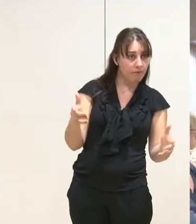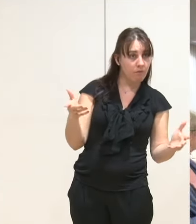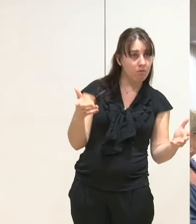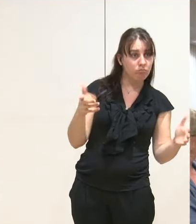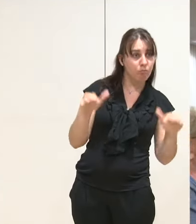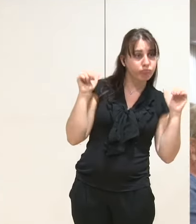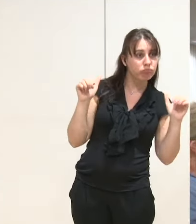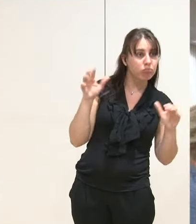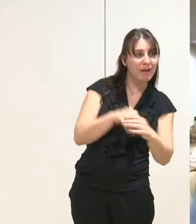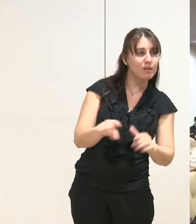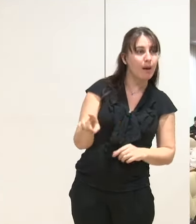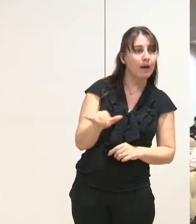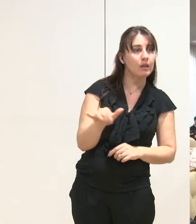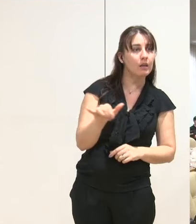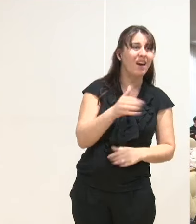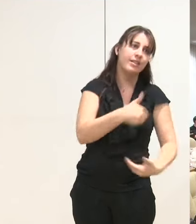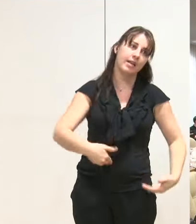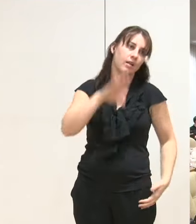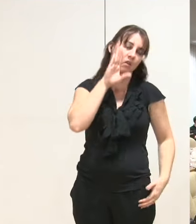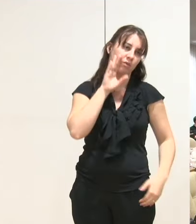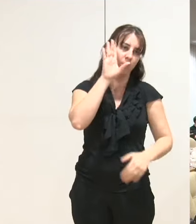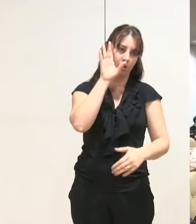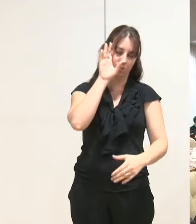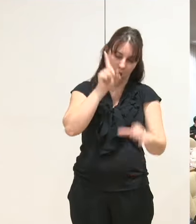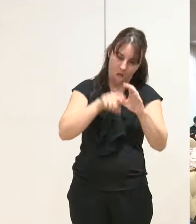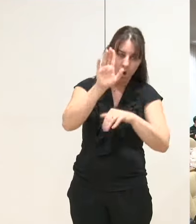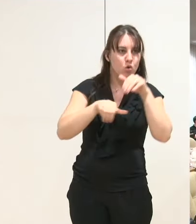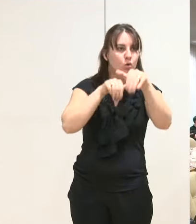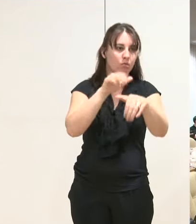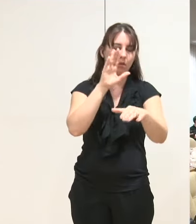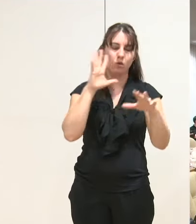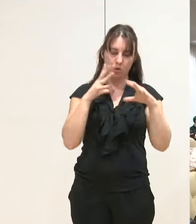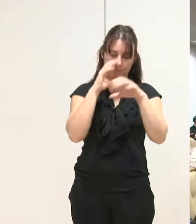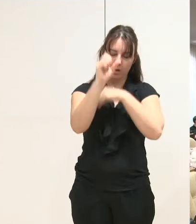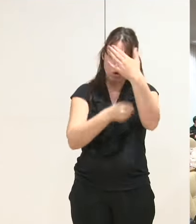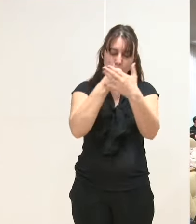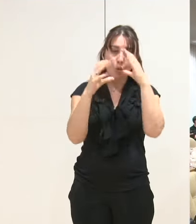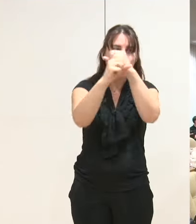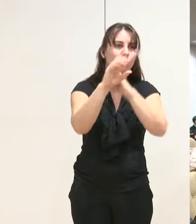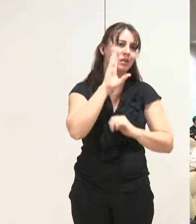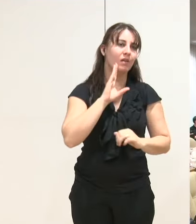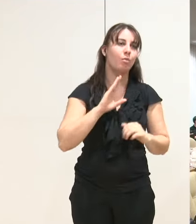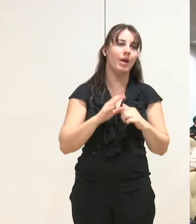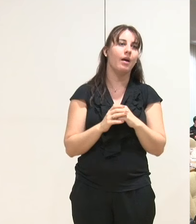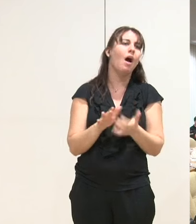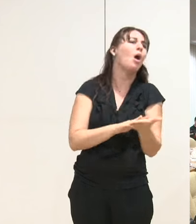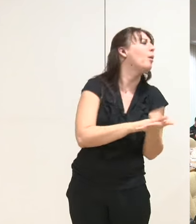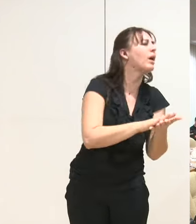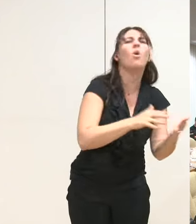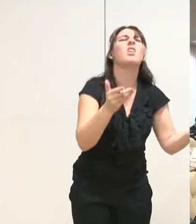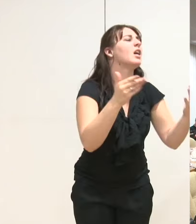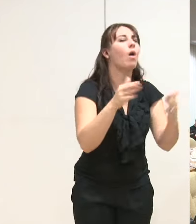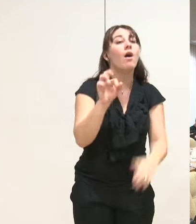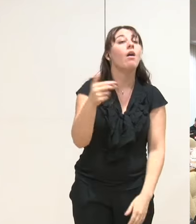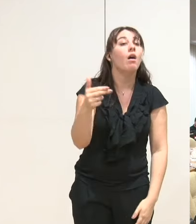ne prenez pas part au vote c'est la dernière si vous pouvez essayer de suivre jusqu'à la fin ce serait pas mal c'est quoi votre vote Front national